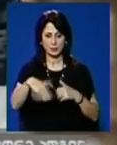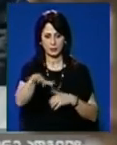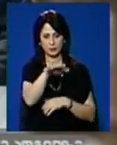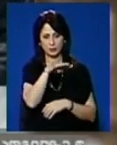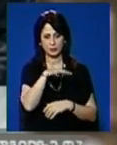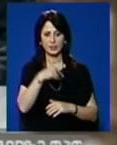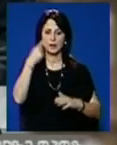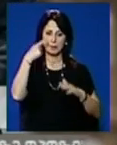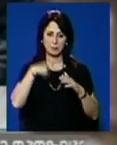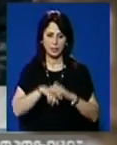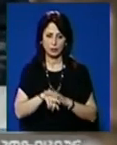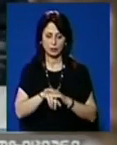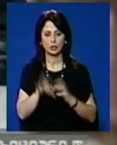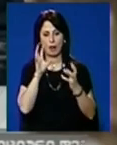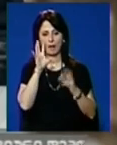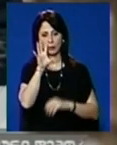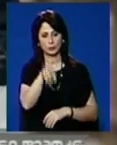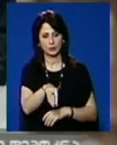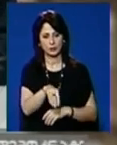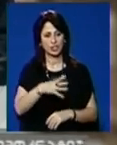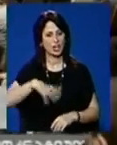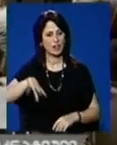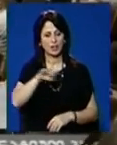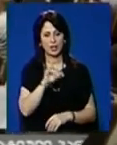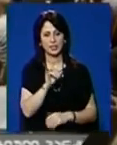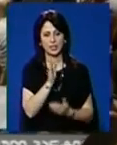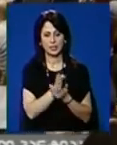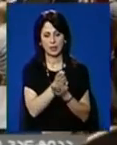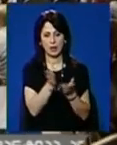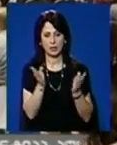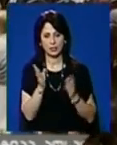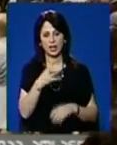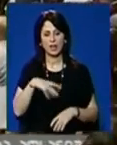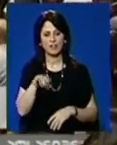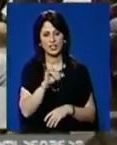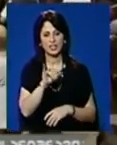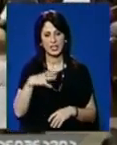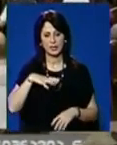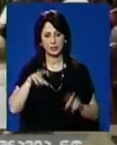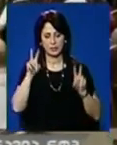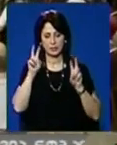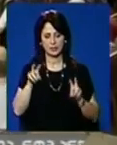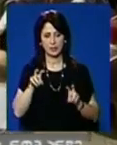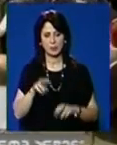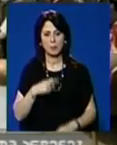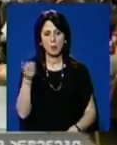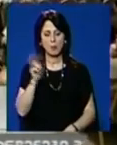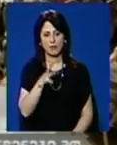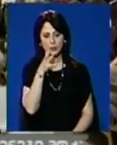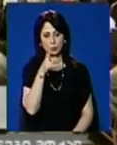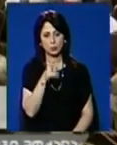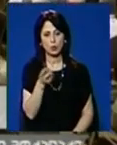სკვერებში, მეტროსადგურებსა და ავტობუსებში. ყველგან სადაც ხარ, ყველგან სადაც თბილისია. მოვიდა